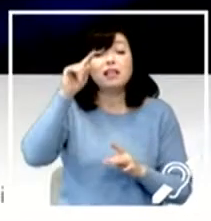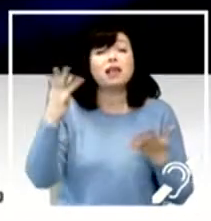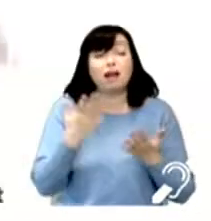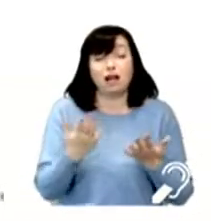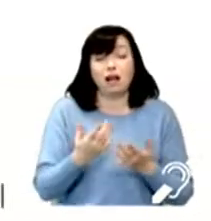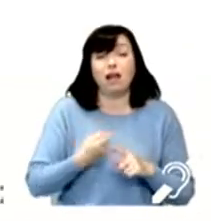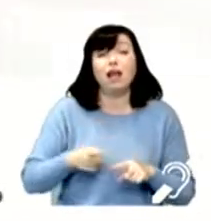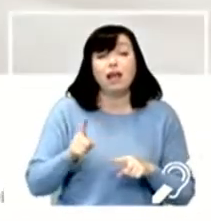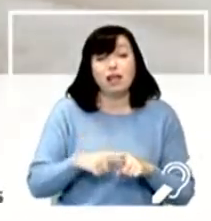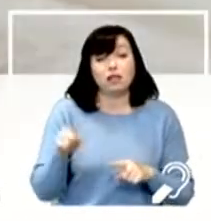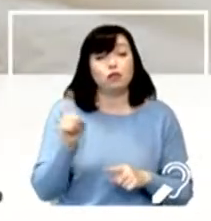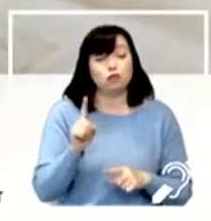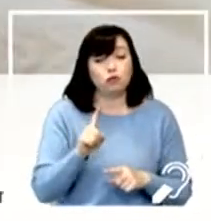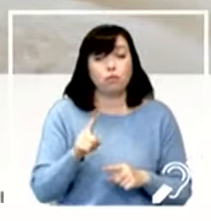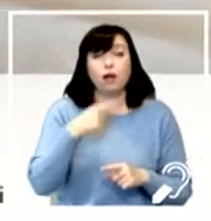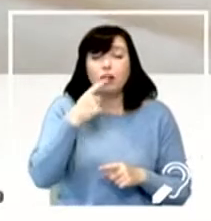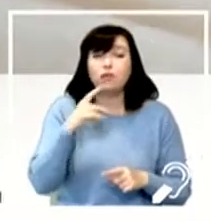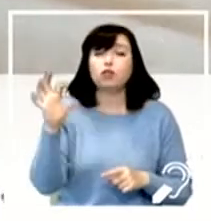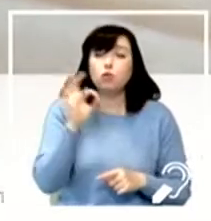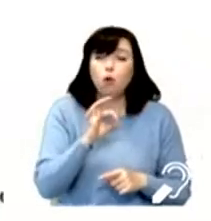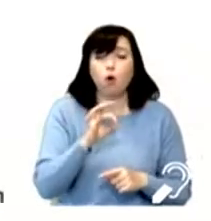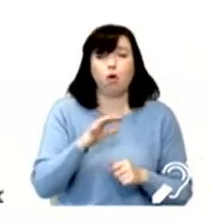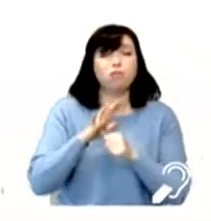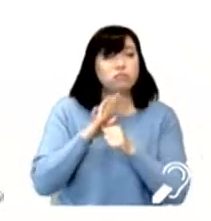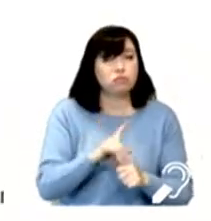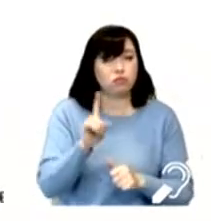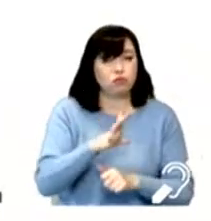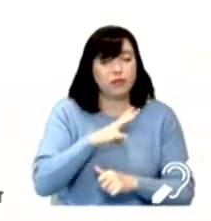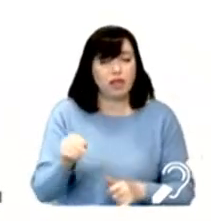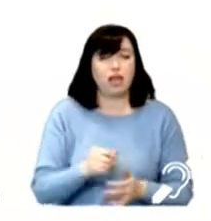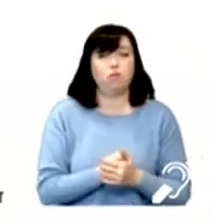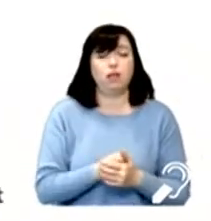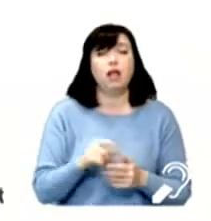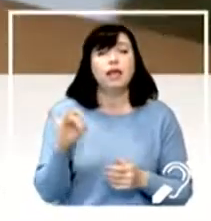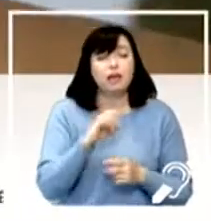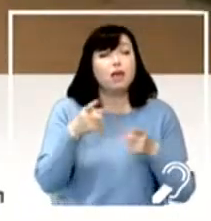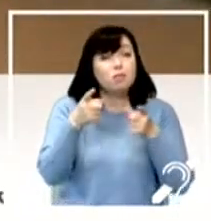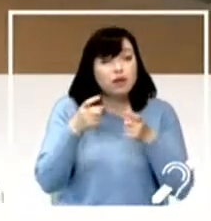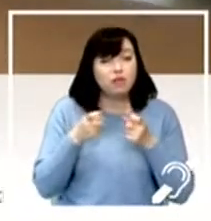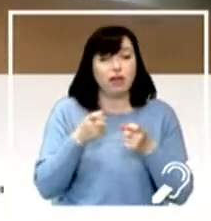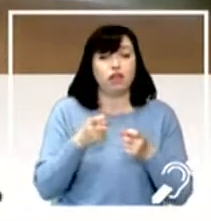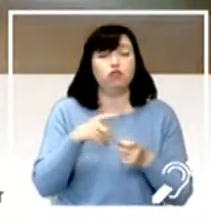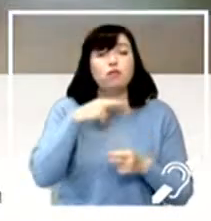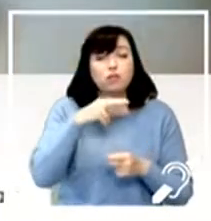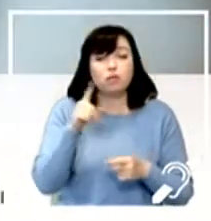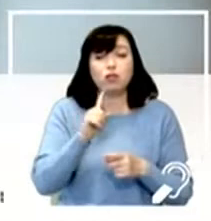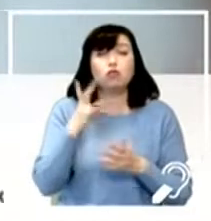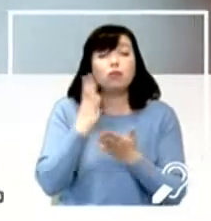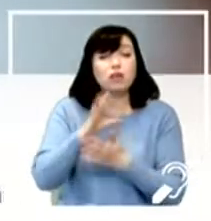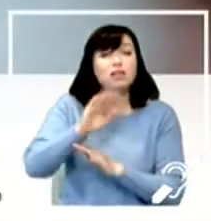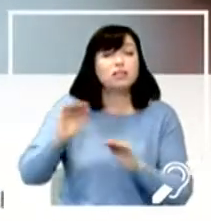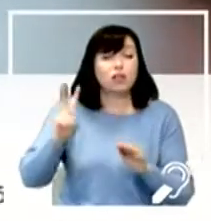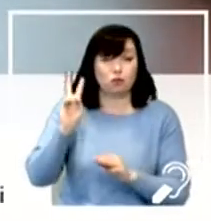fi să vorbim despre bullying-ul în școli și să atragem atenția la bullying-ul pe care îl suferă